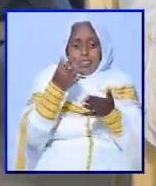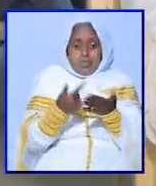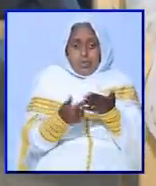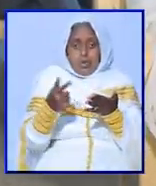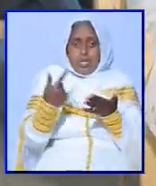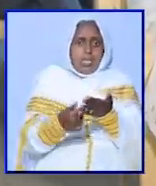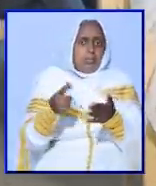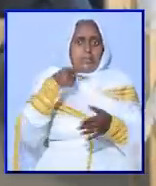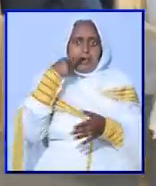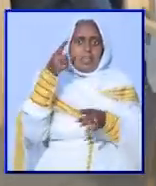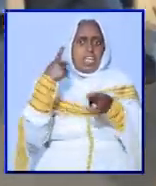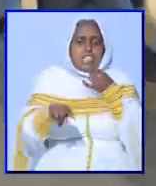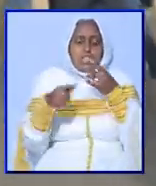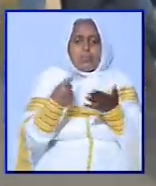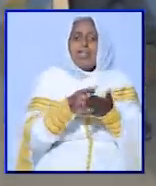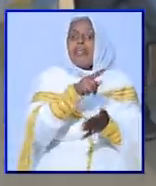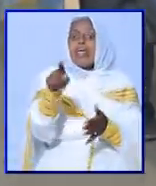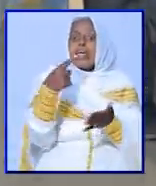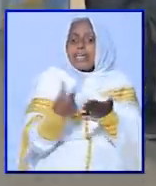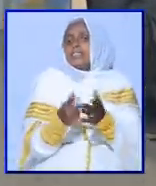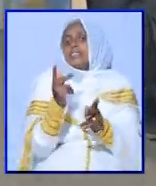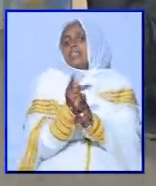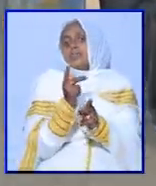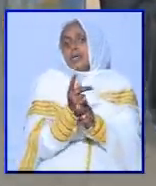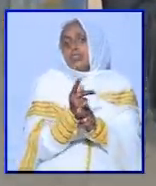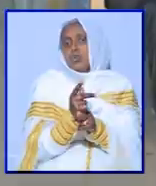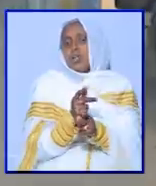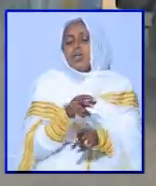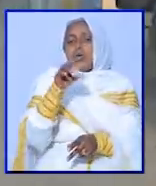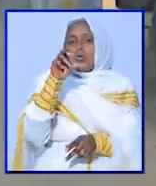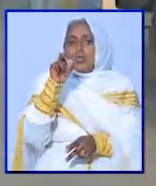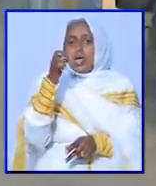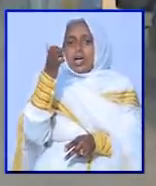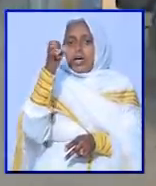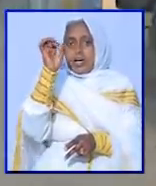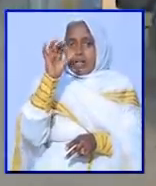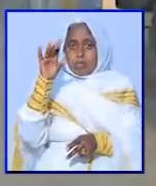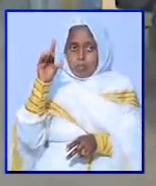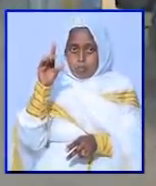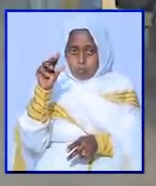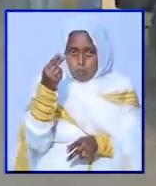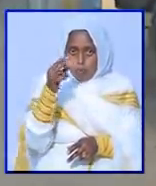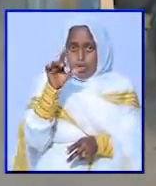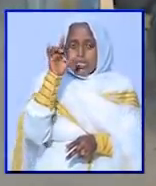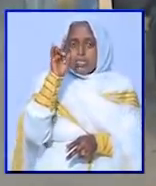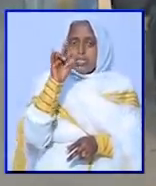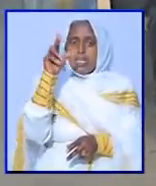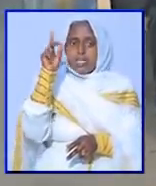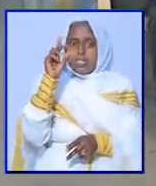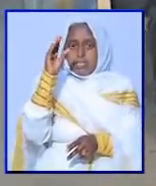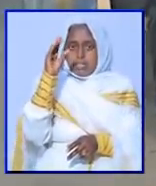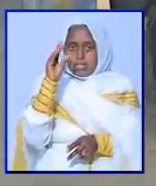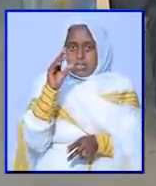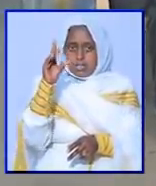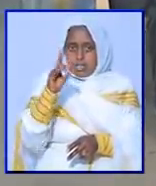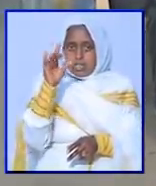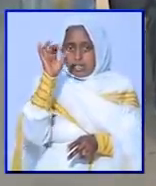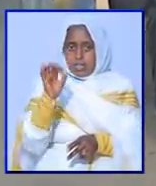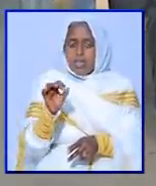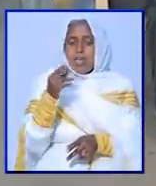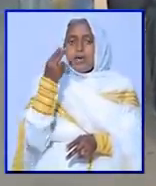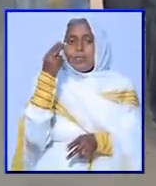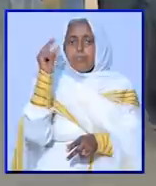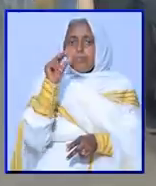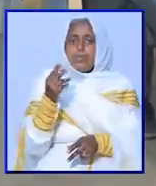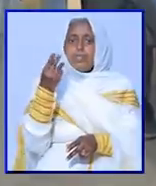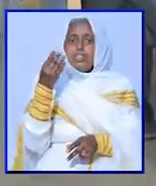በእግዚአብሔር መንፈስ ሆኖ ይሄን መናገር አይቻለም። እናንተ ከዛ ተጠብቃችኋል። ወአልቦ ዘይክል ቢሄለ እግዚ ኢየሱስ